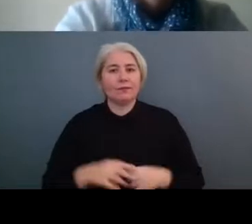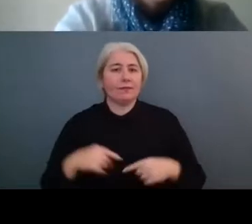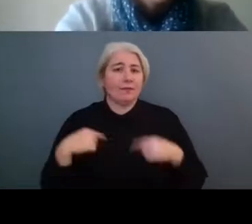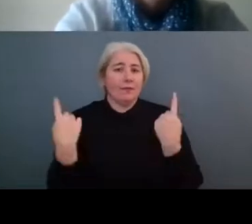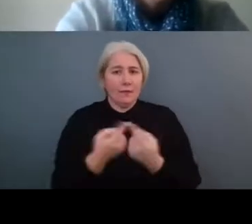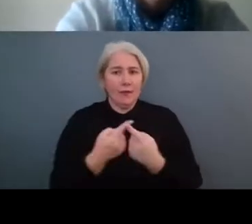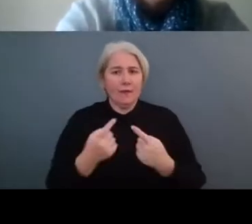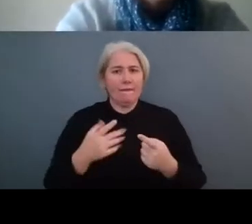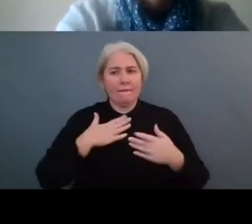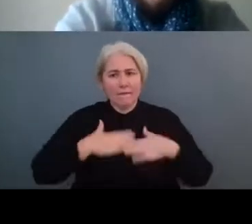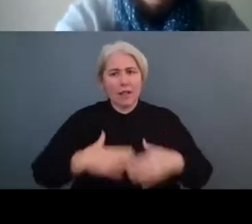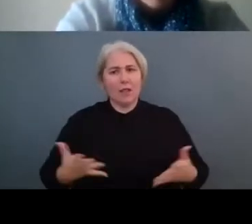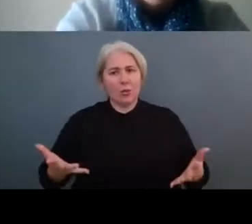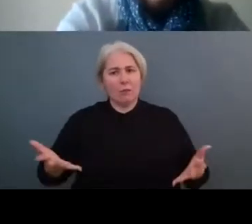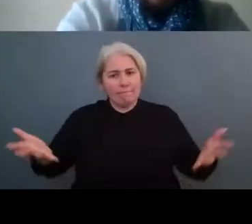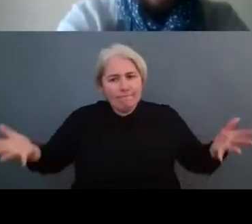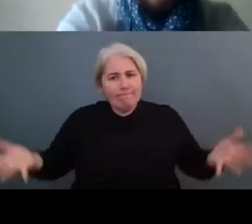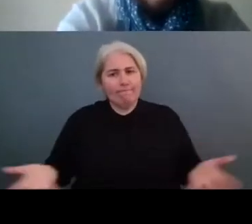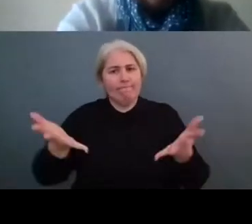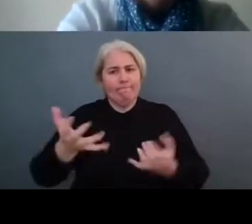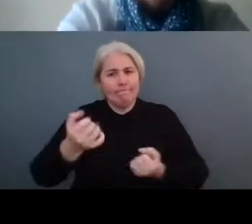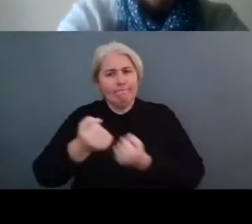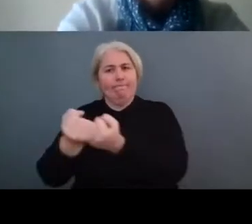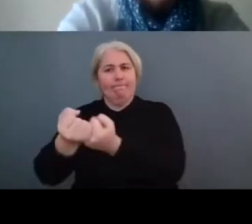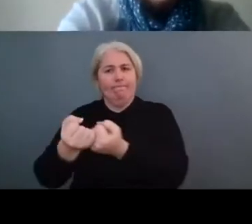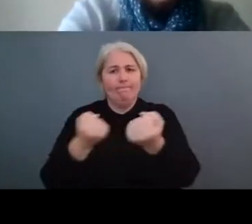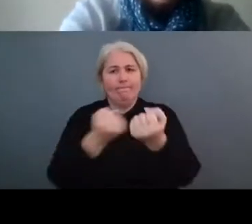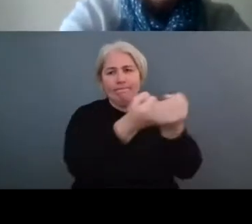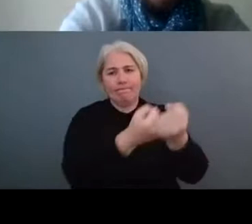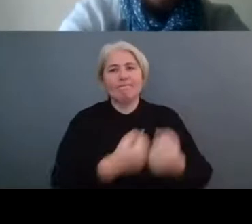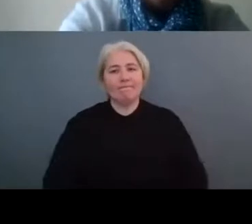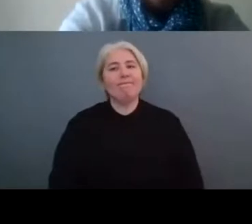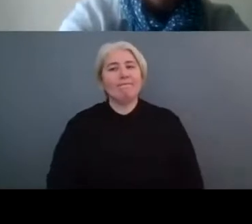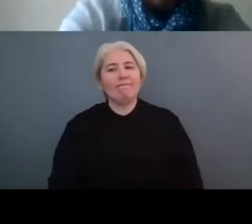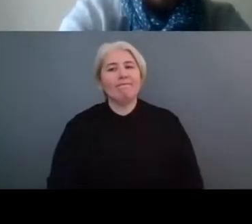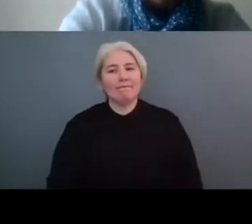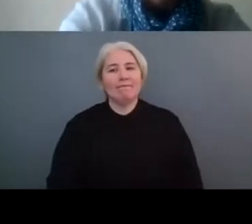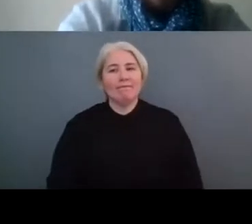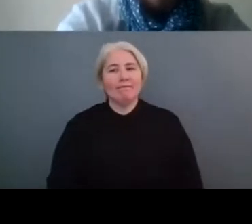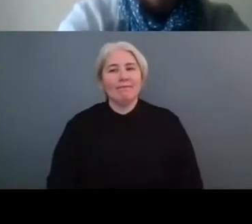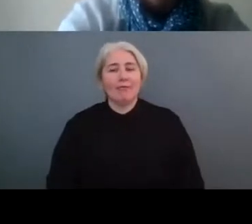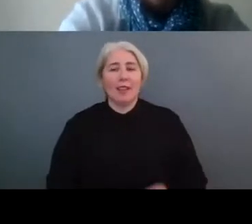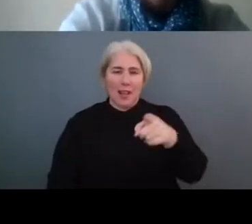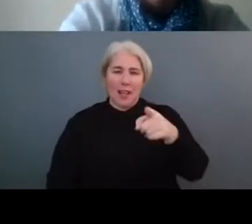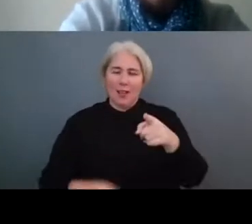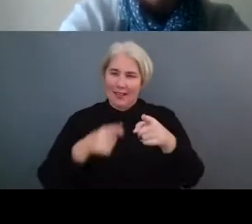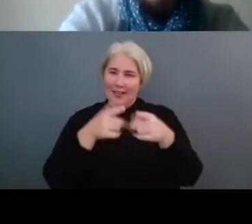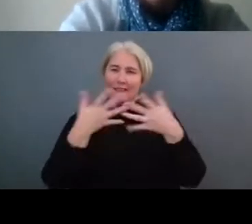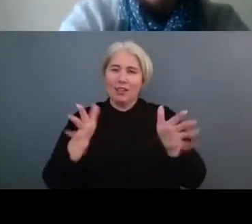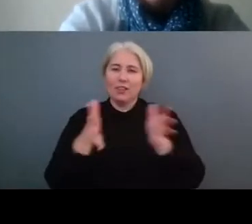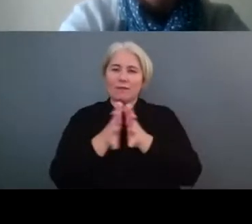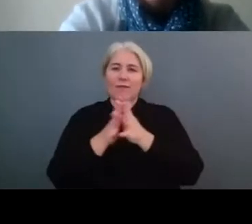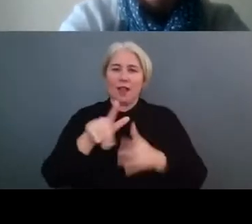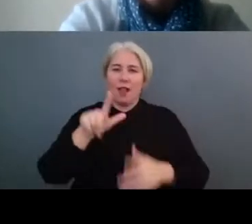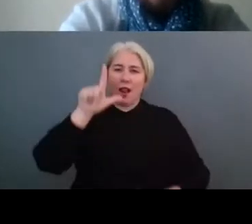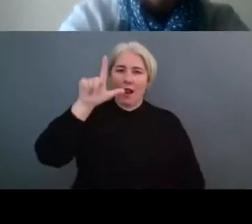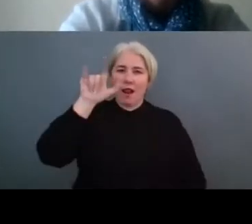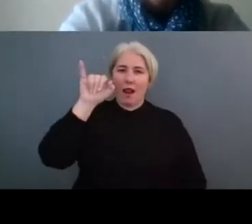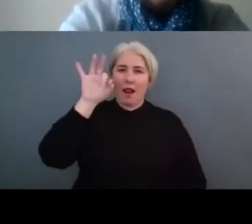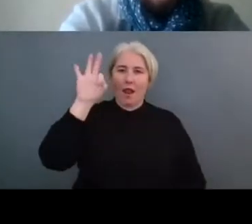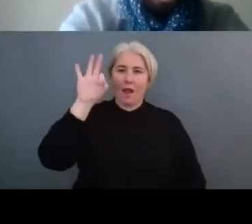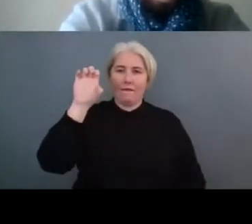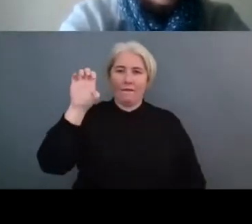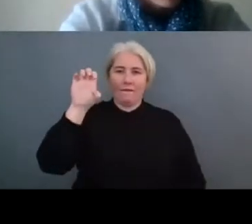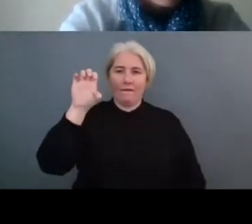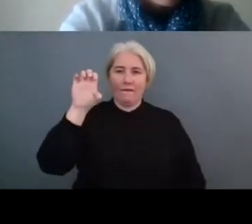LIFE, c'est des financements purement environnement et climat. Et en fait, voilà, d'un point de vue qui est le mien, qui est celui finalement